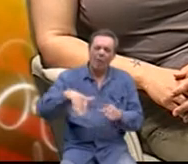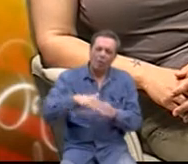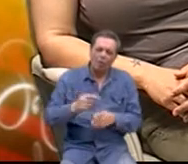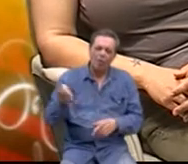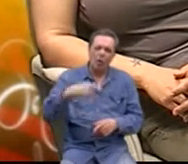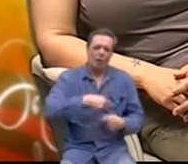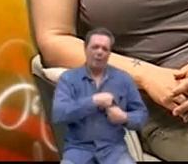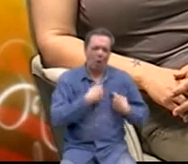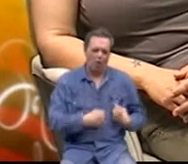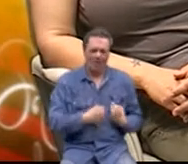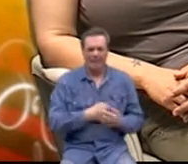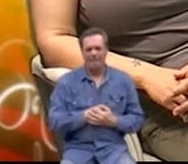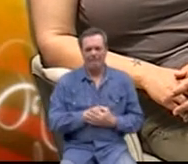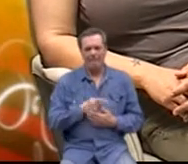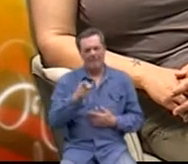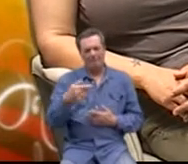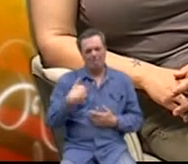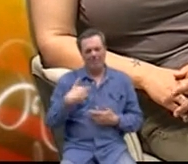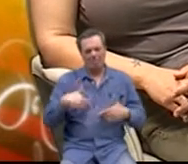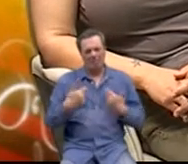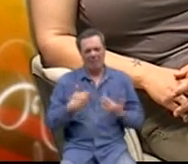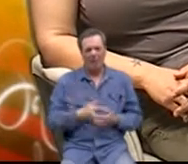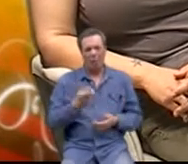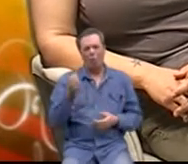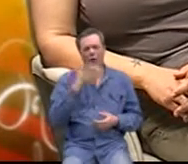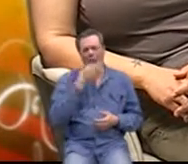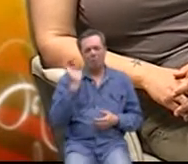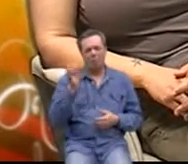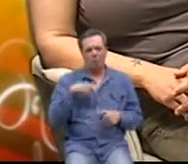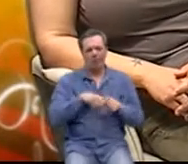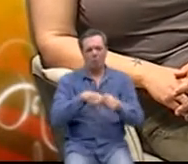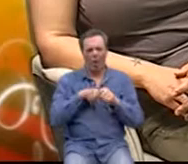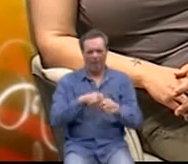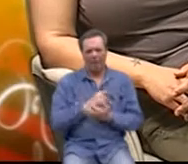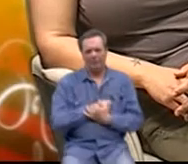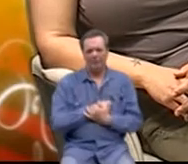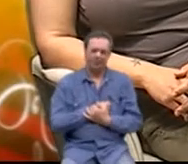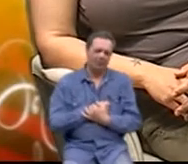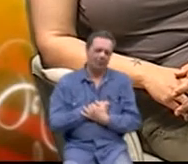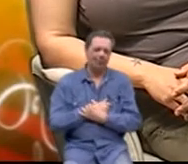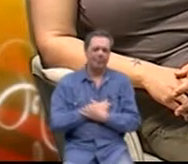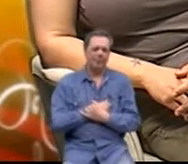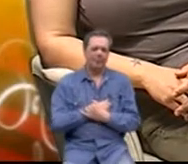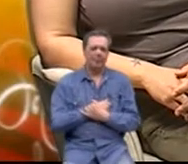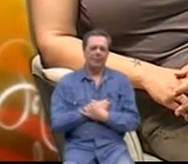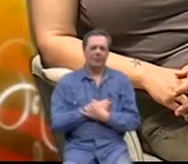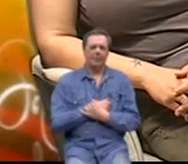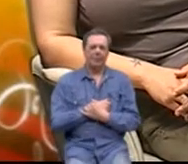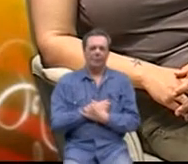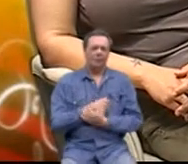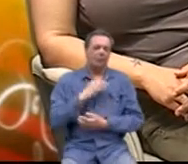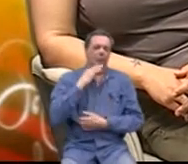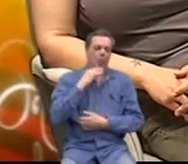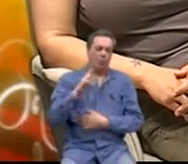doći volontirati. Odlično, njima super, se veselimo, ideja, to je isto jedna suradnja lijepa na Črnomercu. U subotu